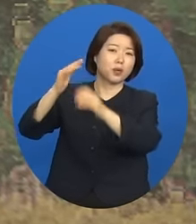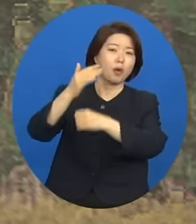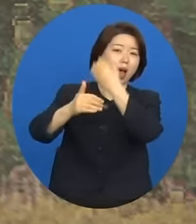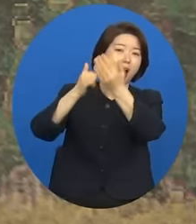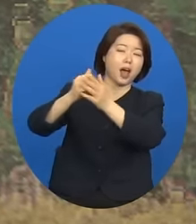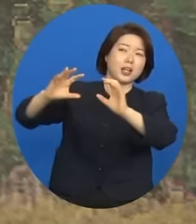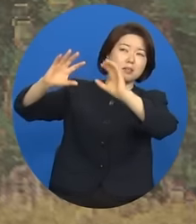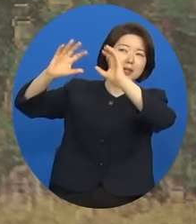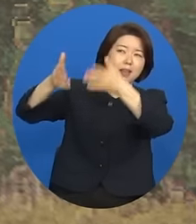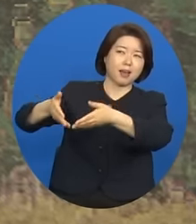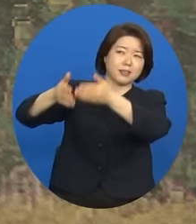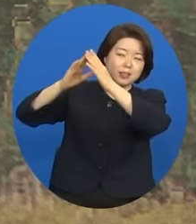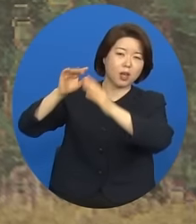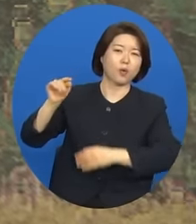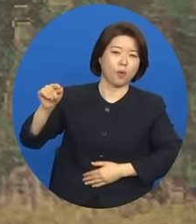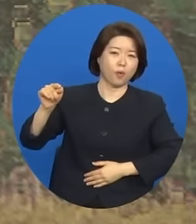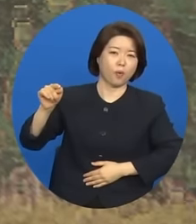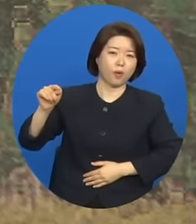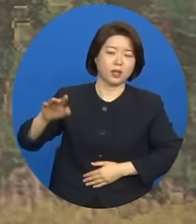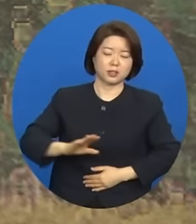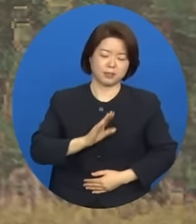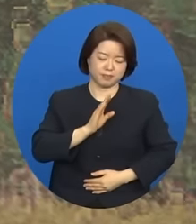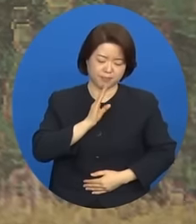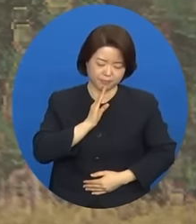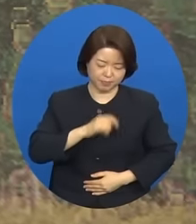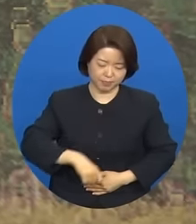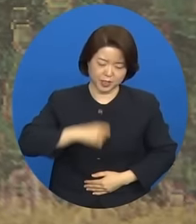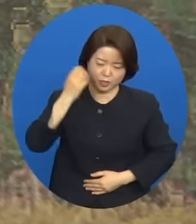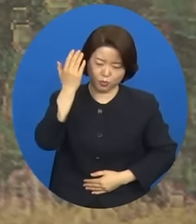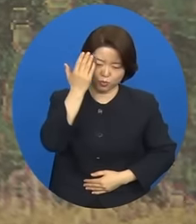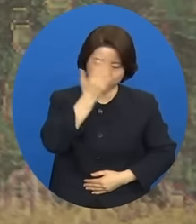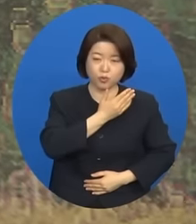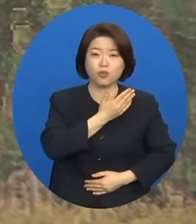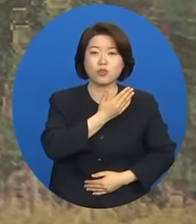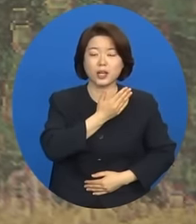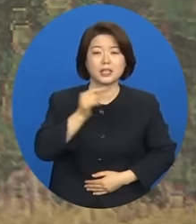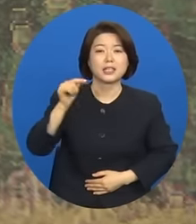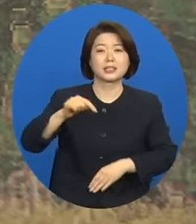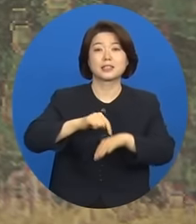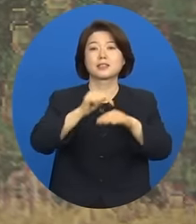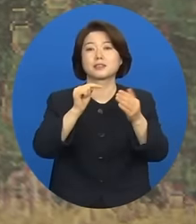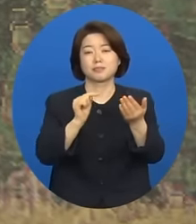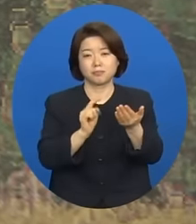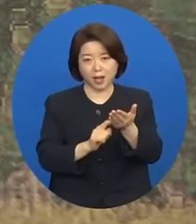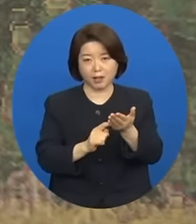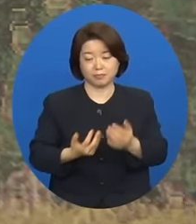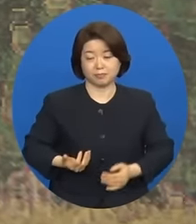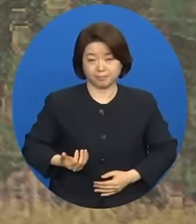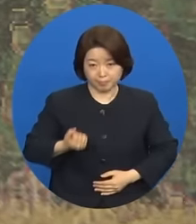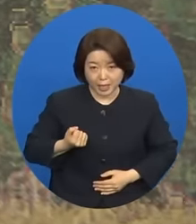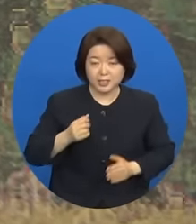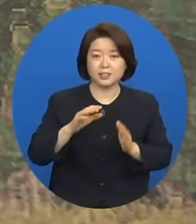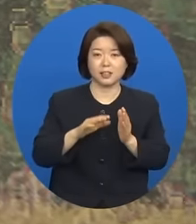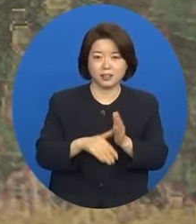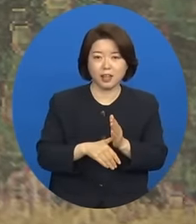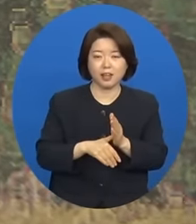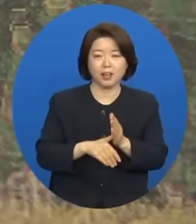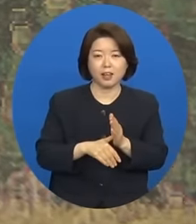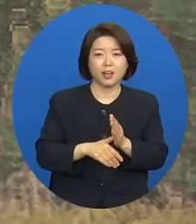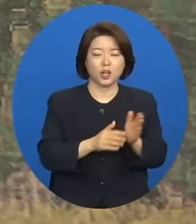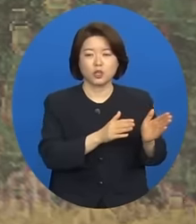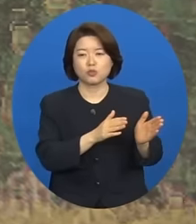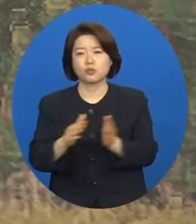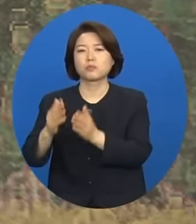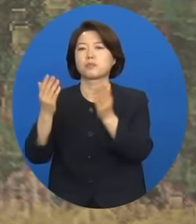하나님의 나라를 세우겠다라고 하는 진정하고 순수한 그 마음이 있을 때에만 비로소 준비가